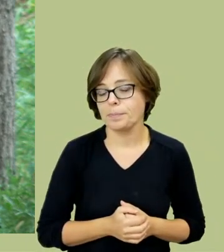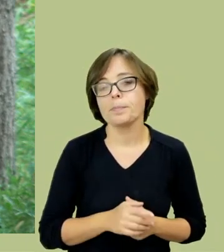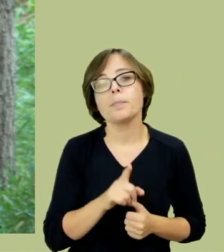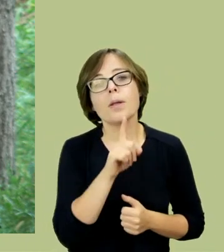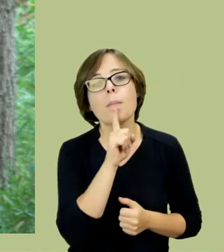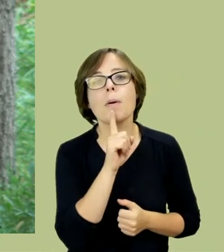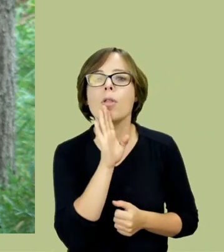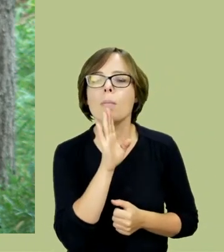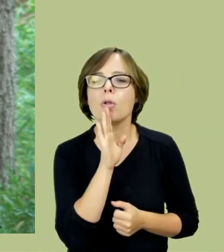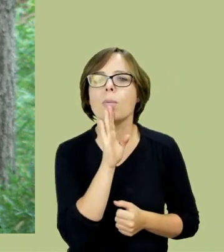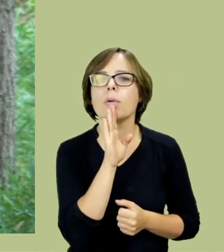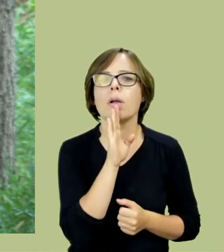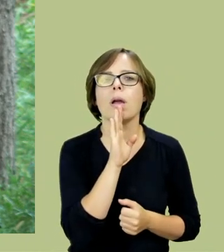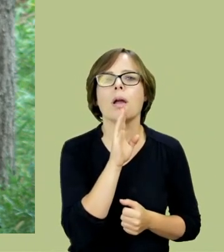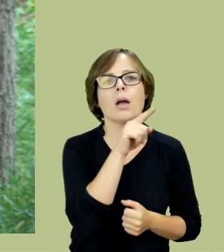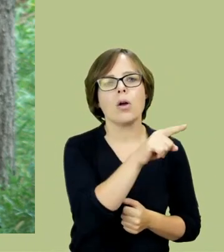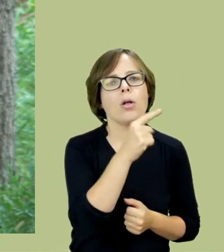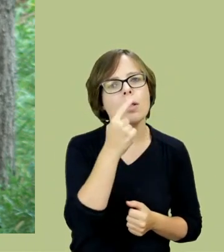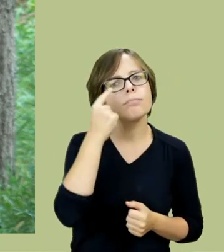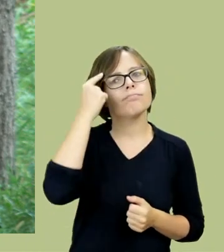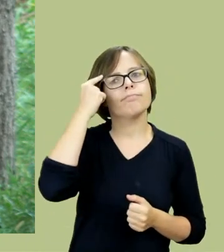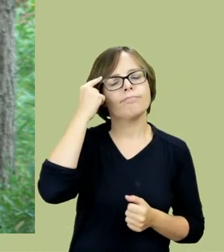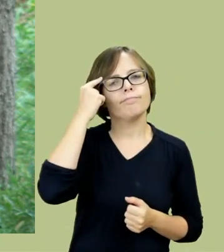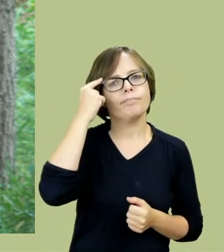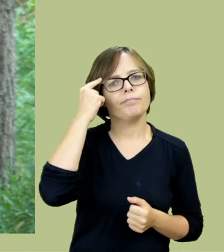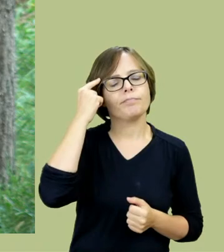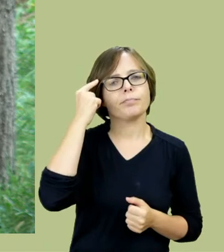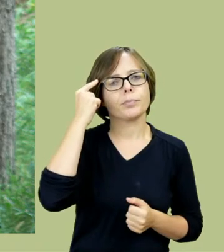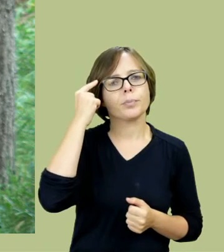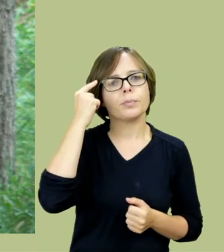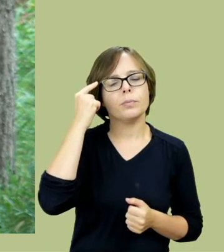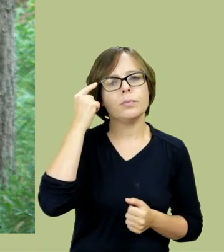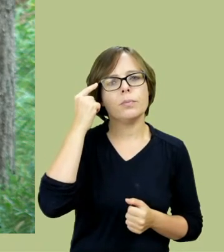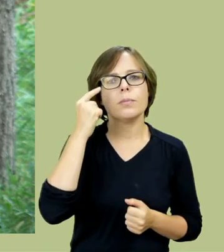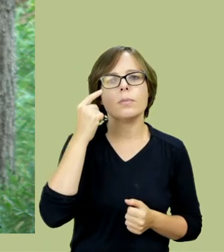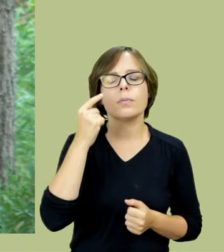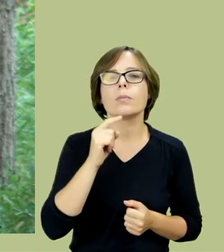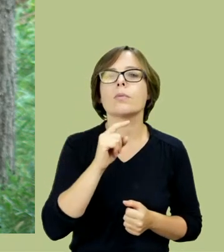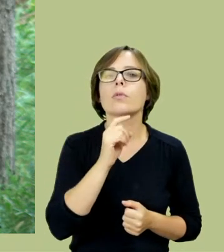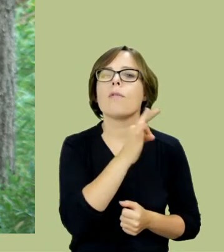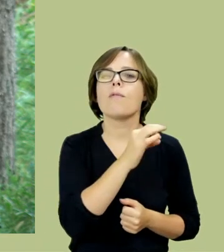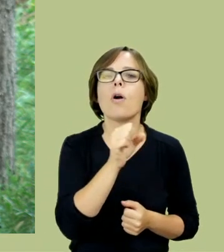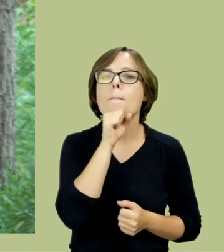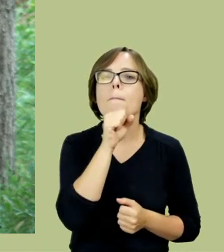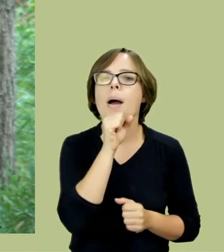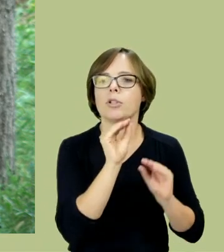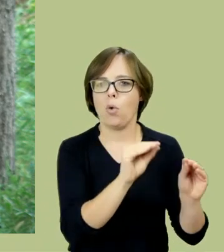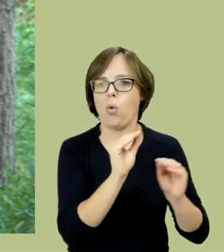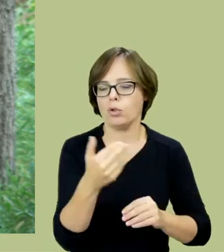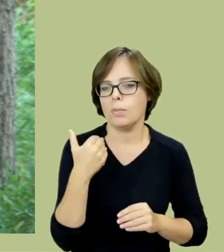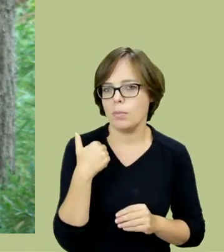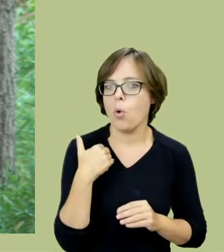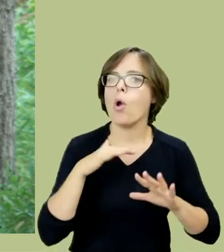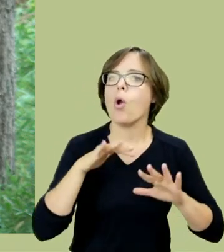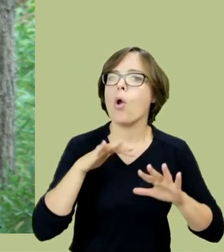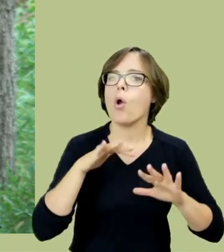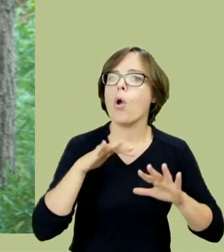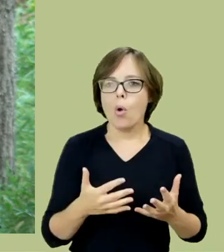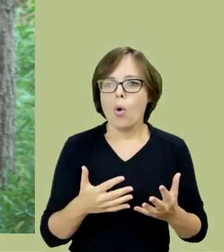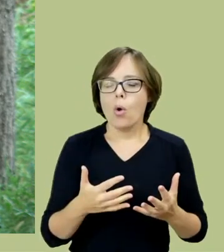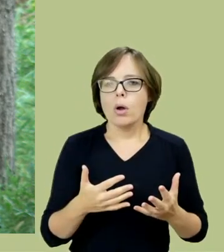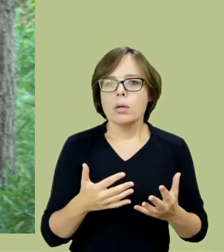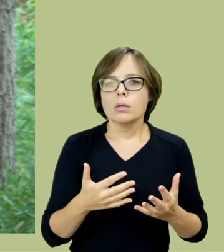przyświecała jej myśl i nauka, którą dała jej babka Karolina. Mianowicie ta, że